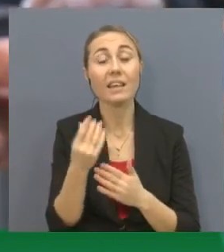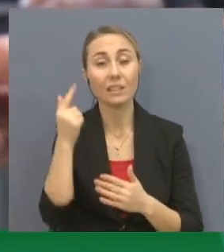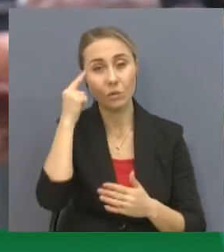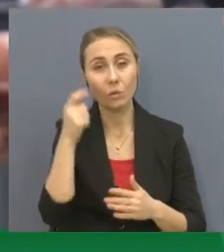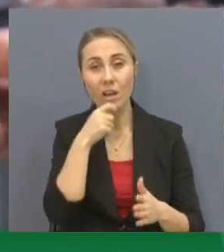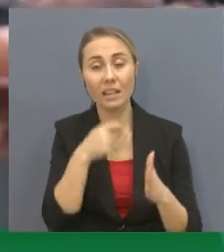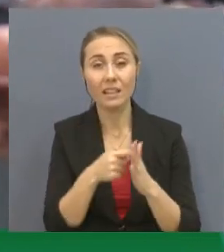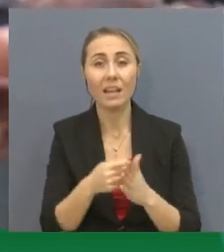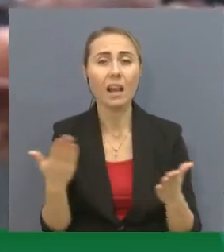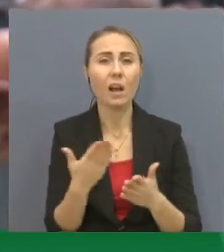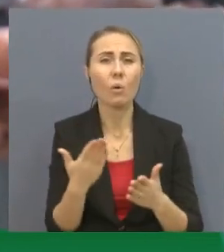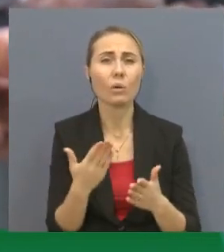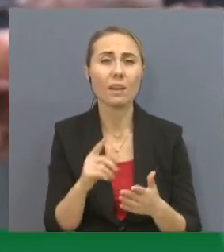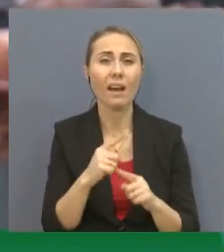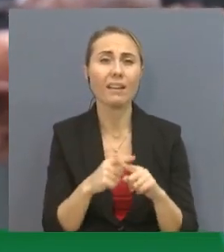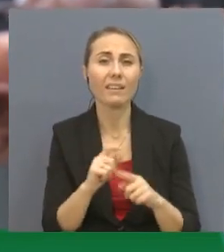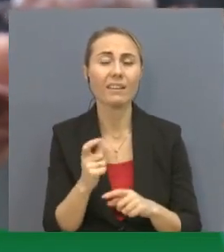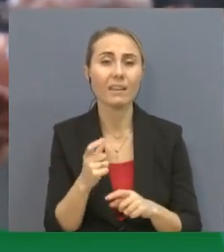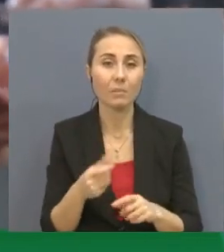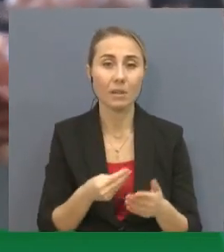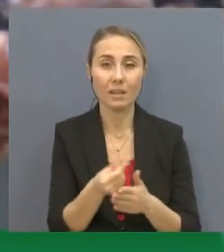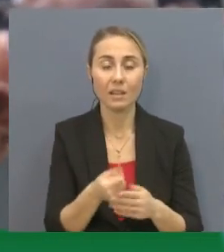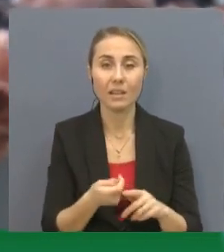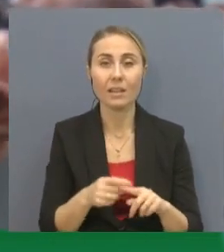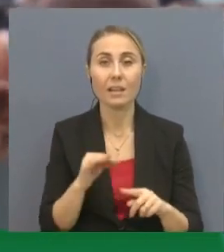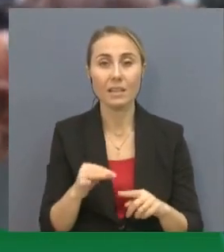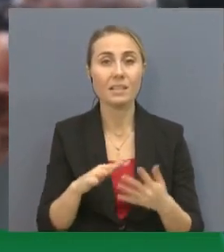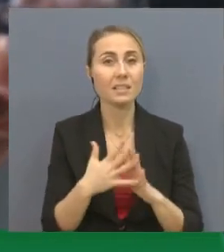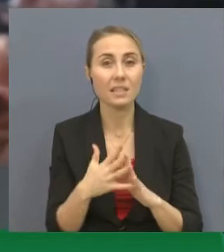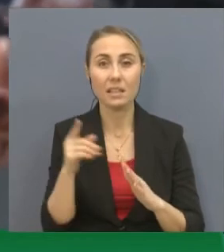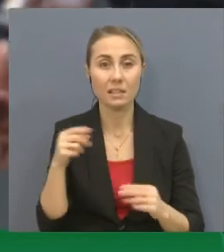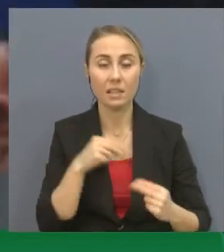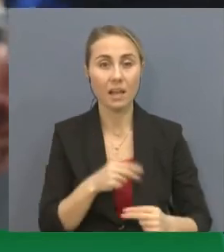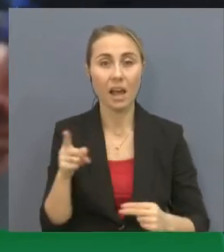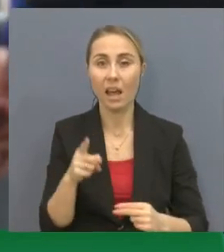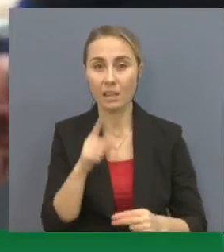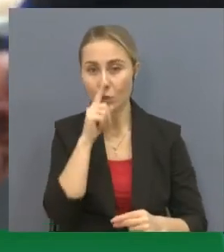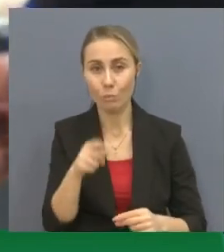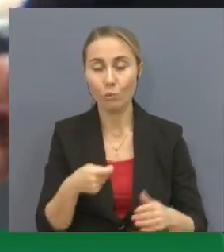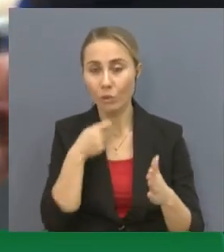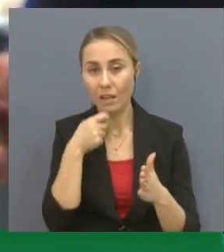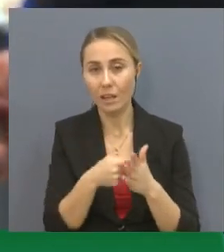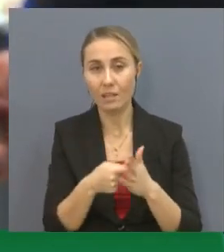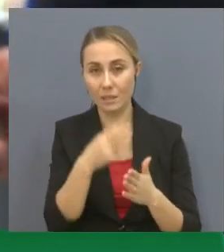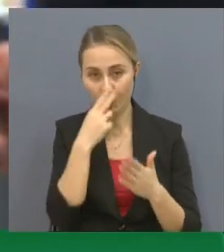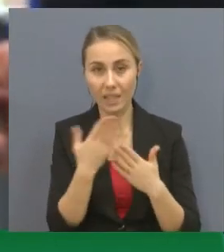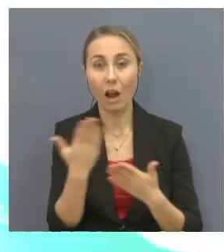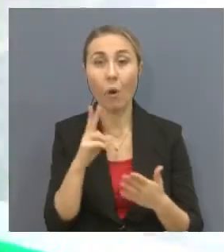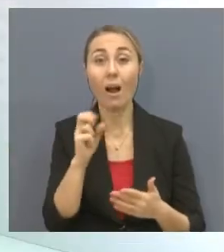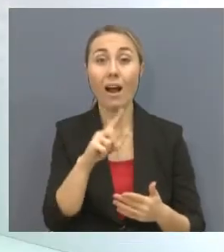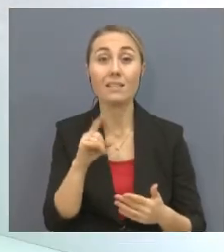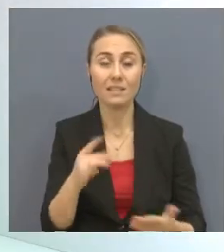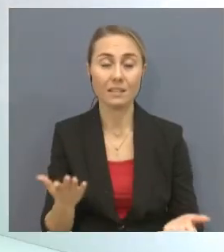откармливают на каких-то препаратах хочу заверить и сельские труженики на такое не пойдут вот посмотрите какой у нас сегодня коза